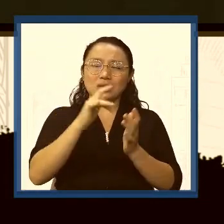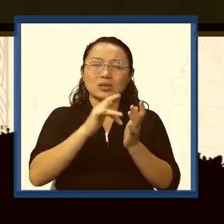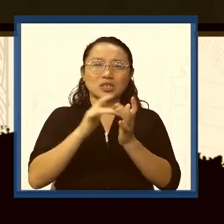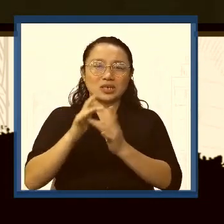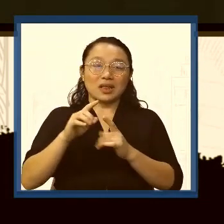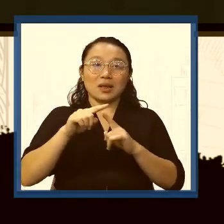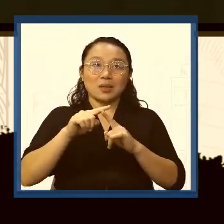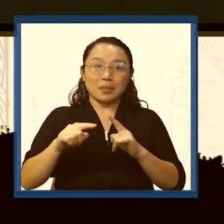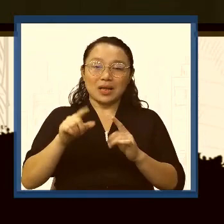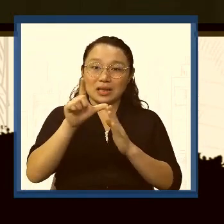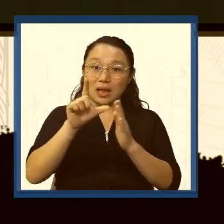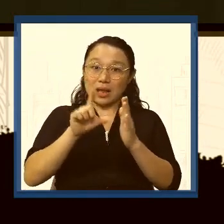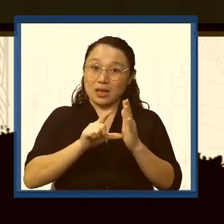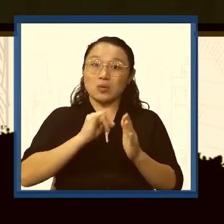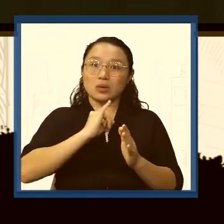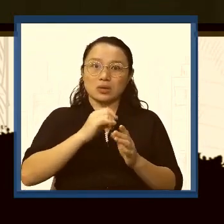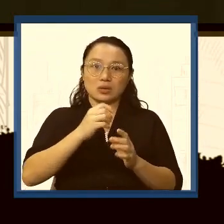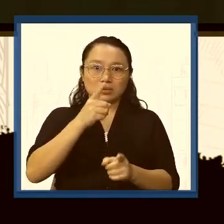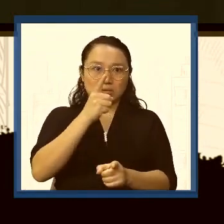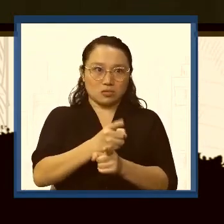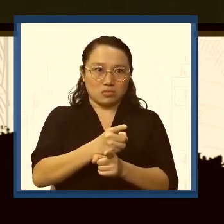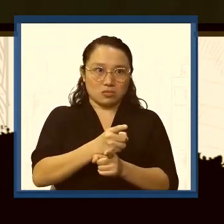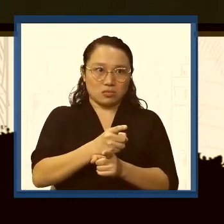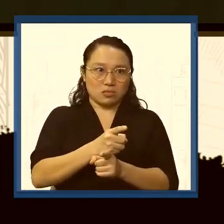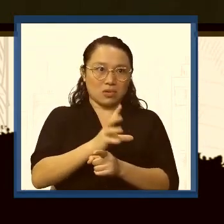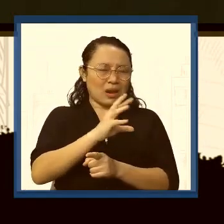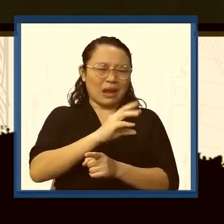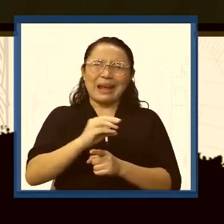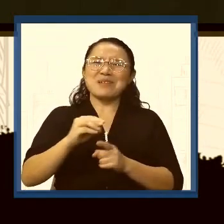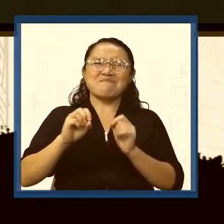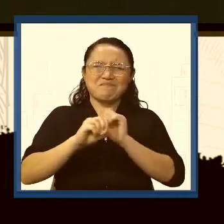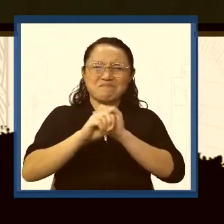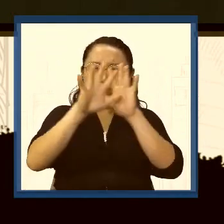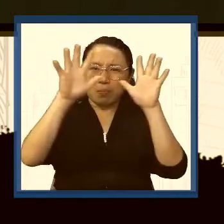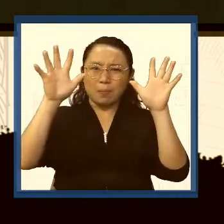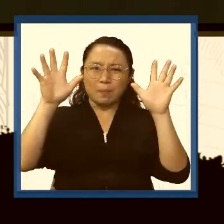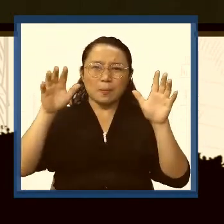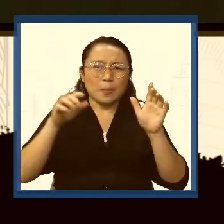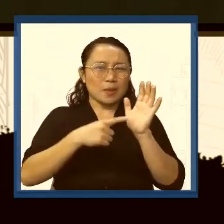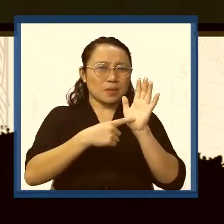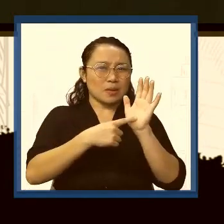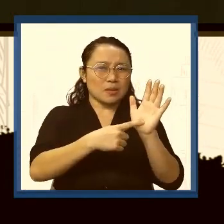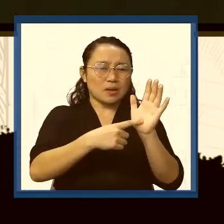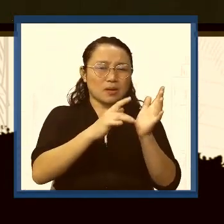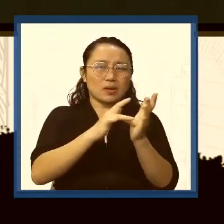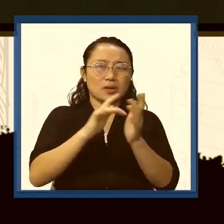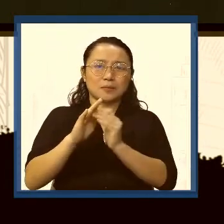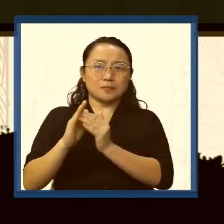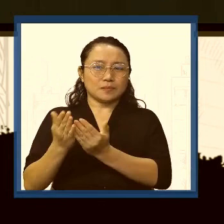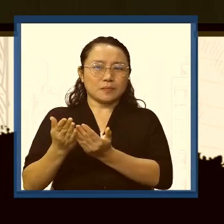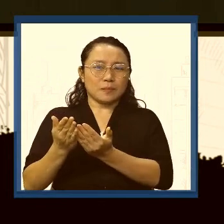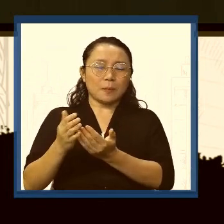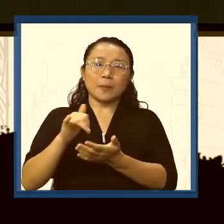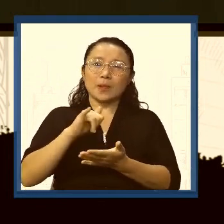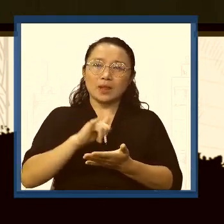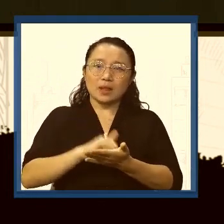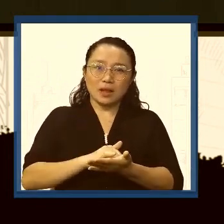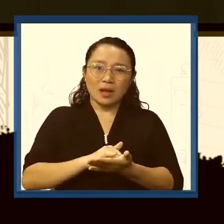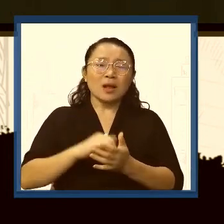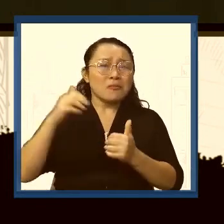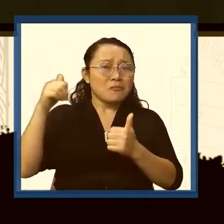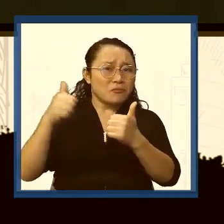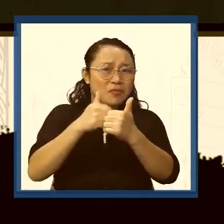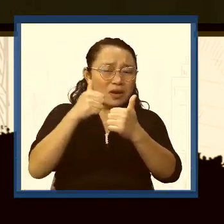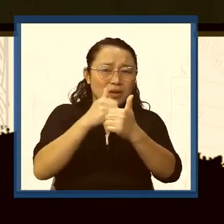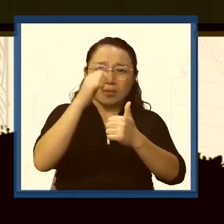tinuod, bisan dili siya makaluwas, apan klaro po gipadayag sa balang kasulatan, nga ang kasuguan, tumanon sa mga tao